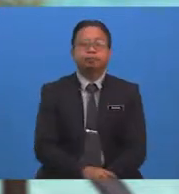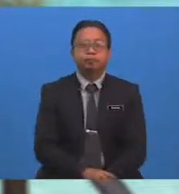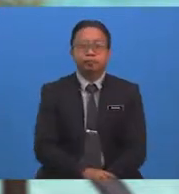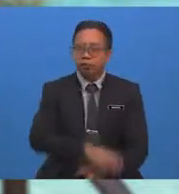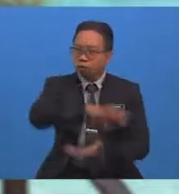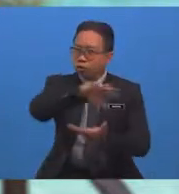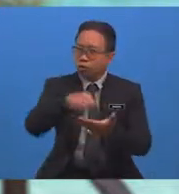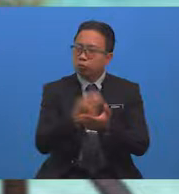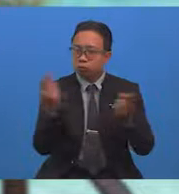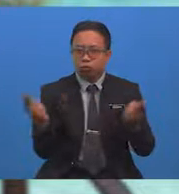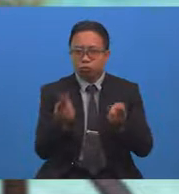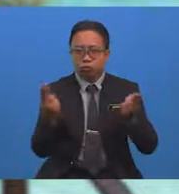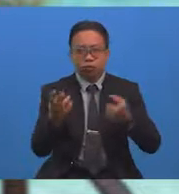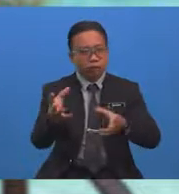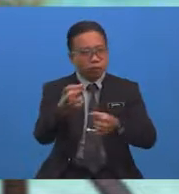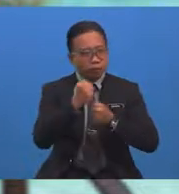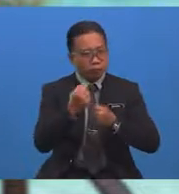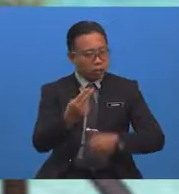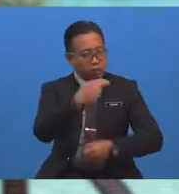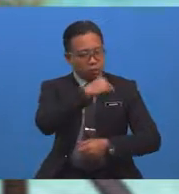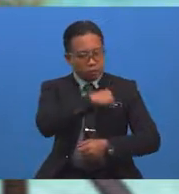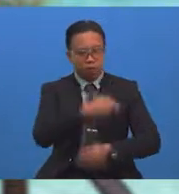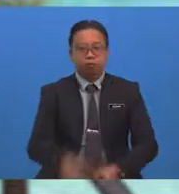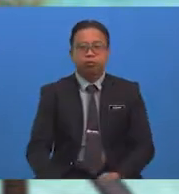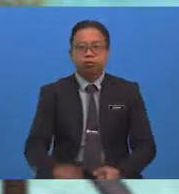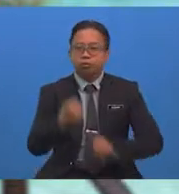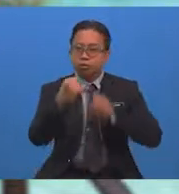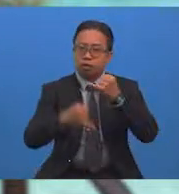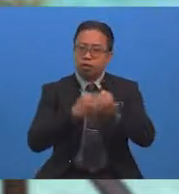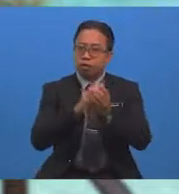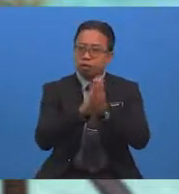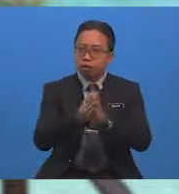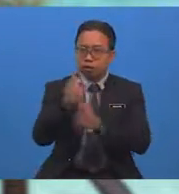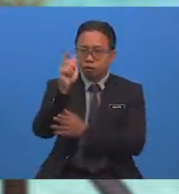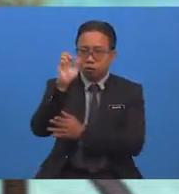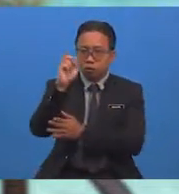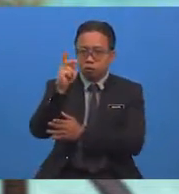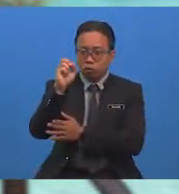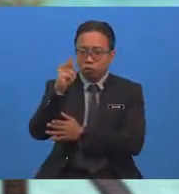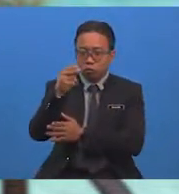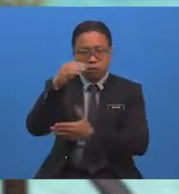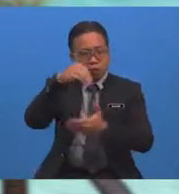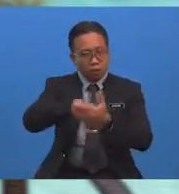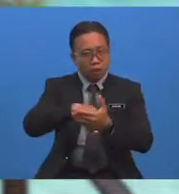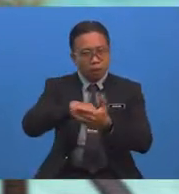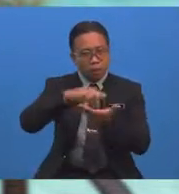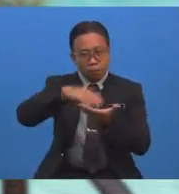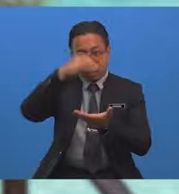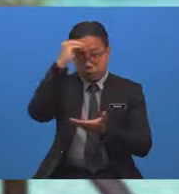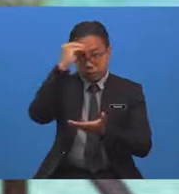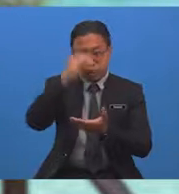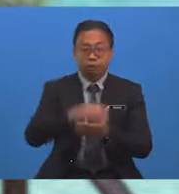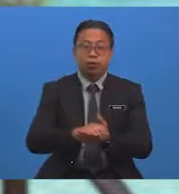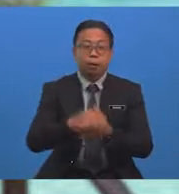usaha Brandon membuahkan hasil dia berjaya menjadi toko murid dalam kurikulum reklame